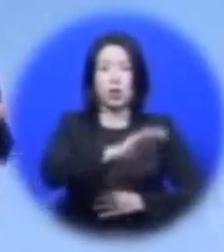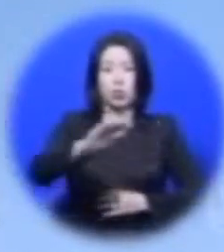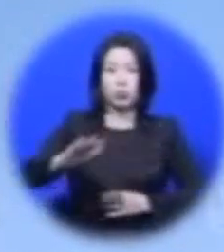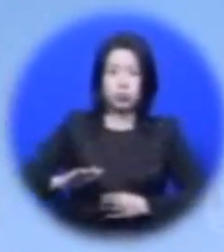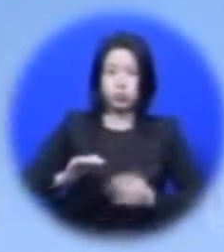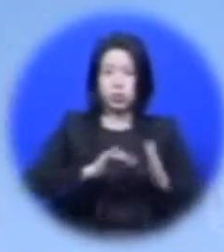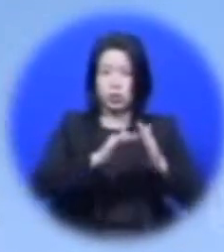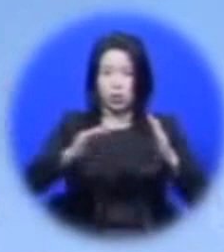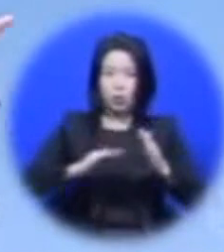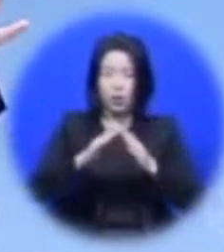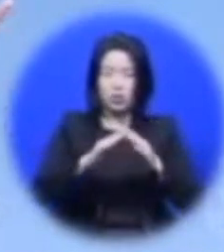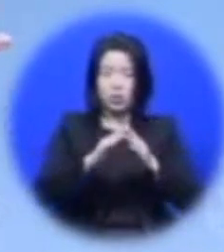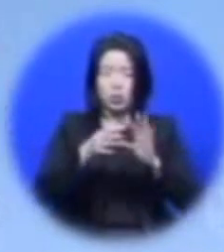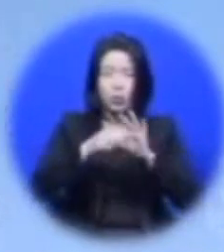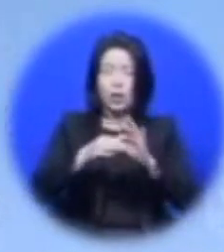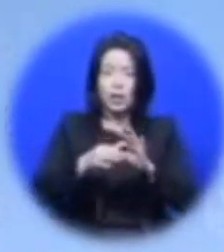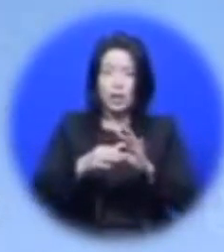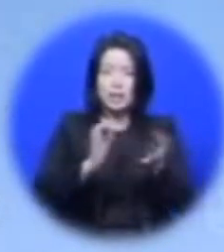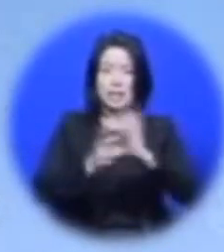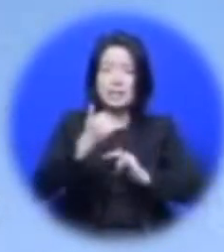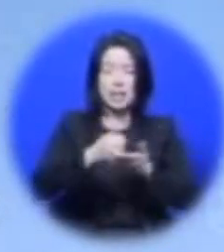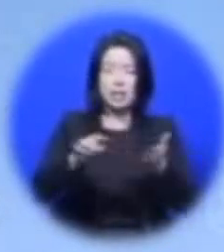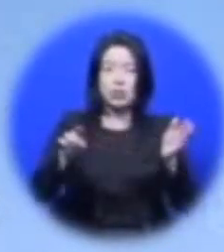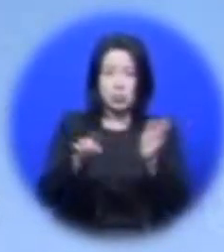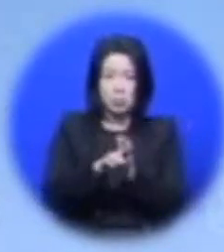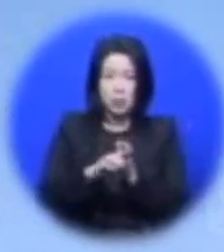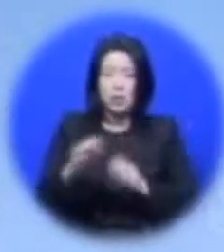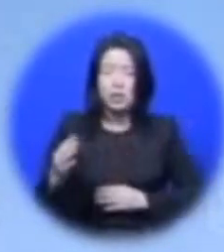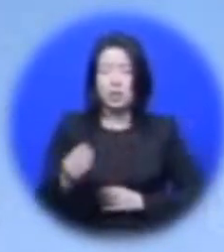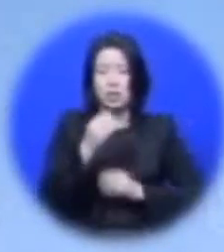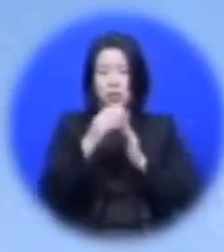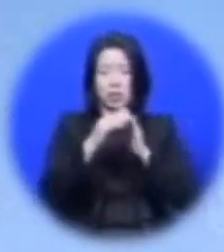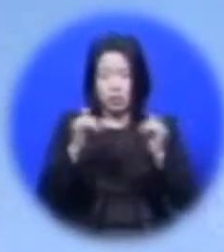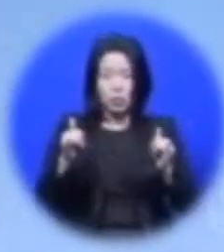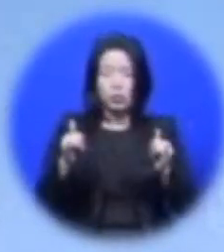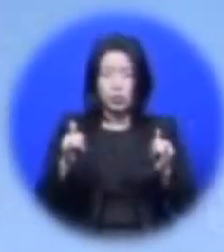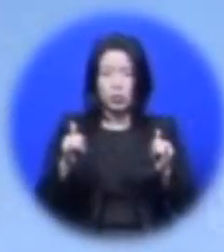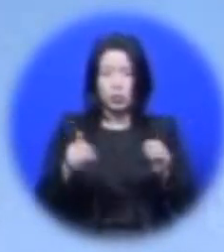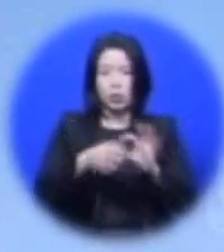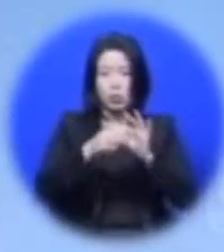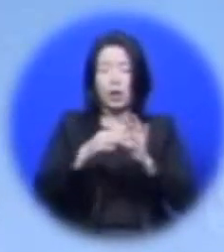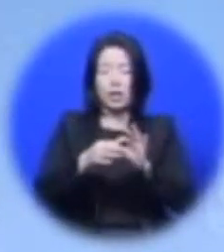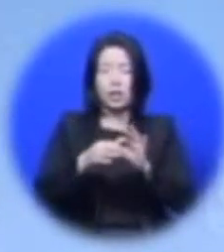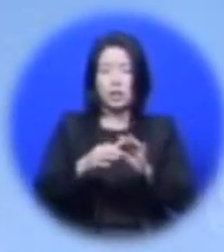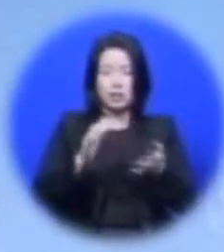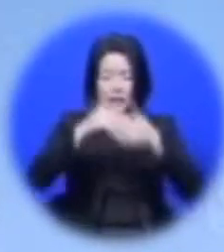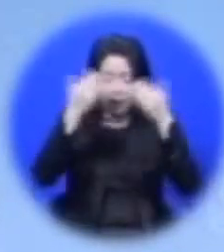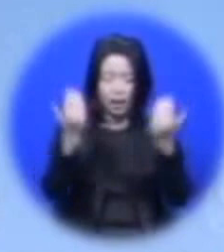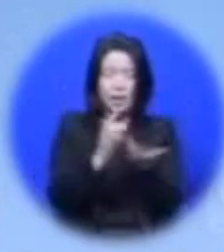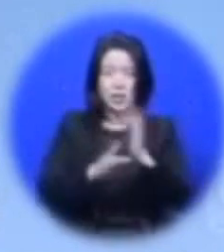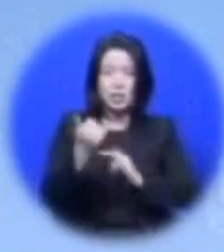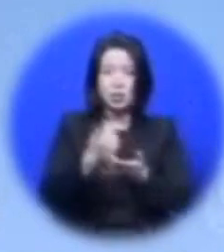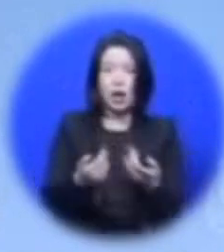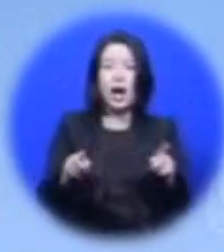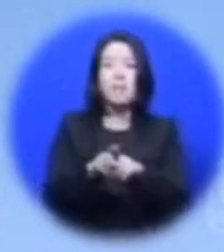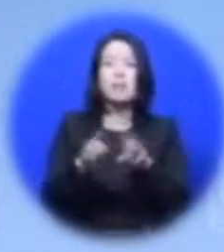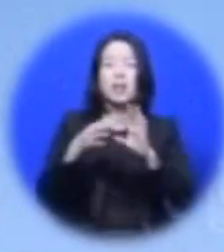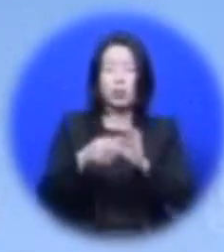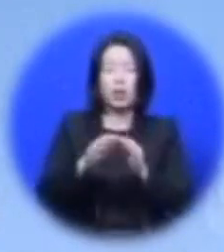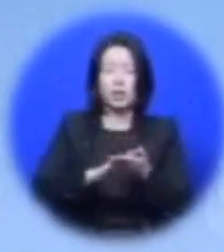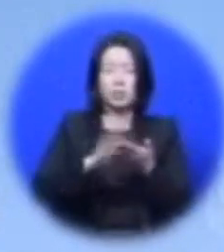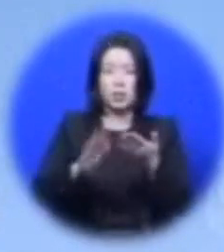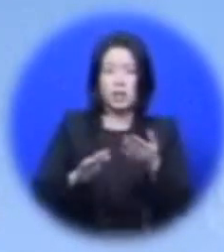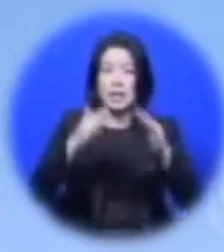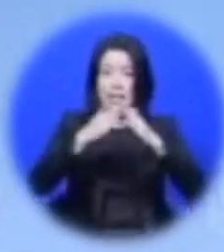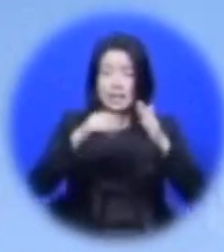우리 가족 관계는, 예수 믿는 성도들의 가족 관계는 다 예수님과 함께하는 관계입니다. 그러므로 집에서